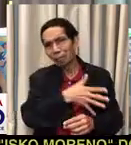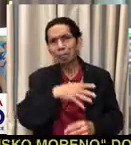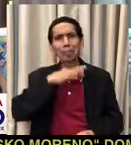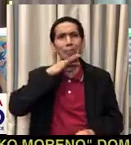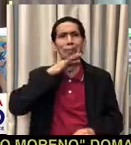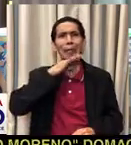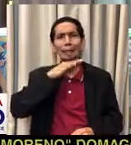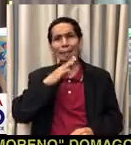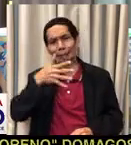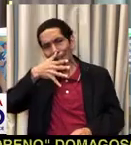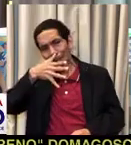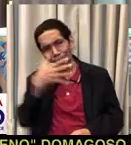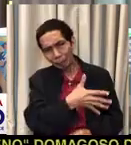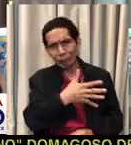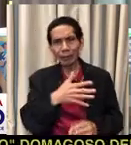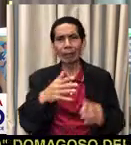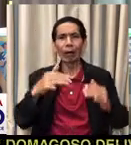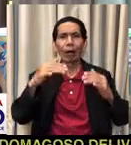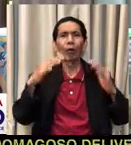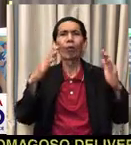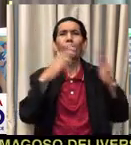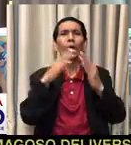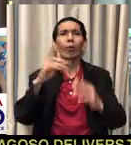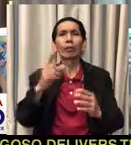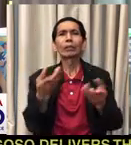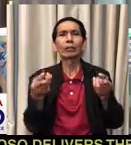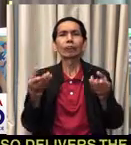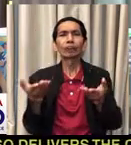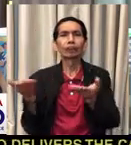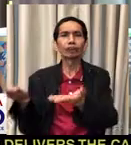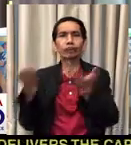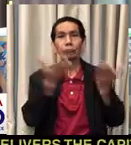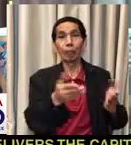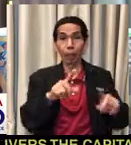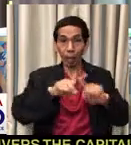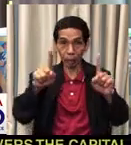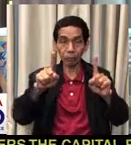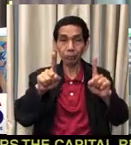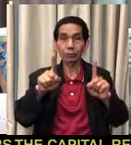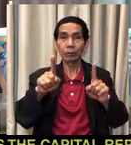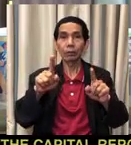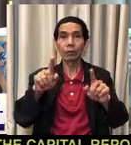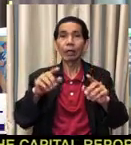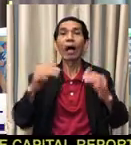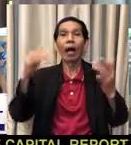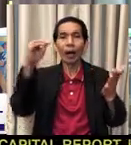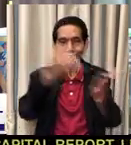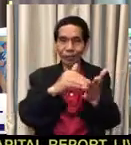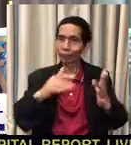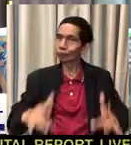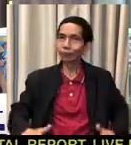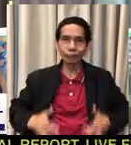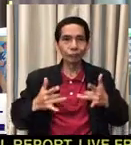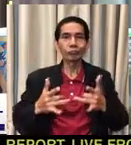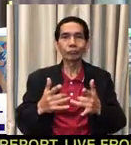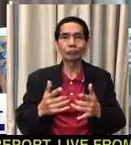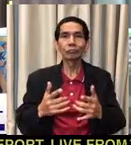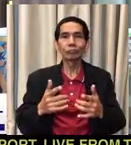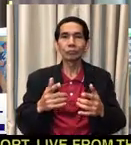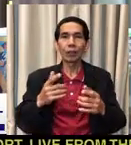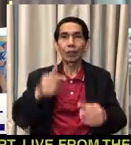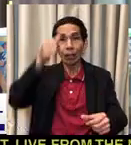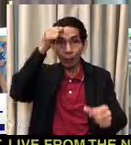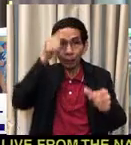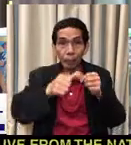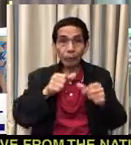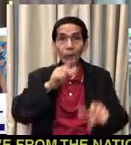talagang kung ano-ano na nailagay doon. Pero bubuhayin muli natin yon para